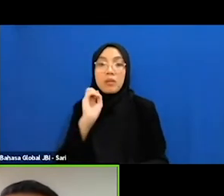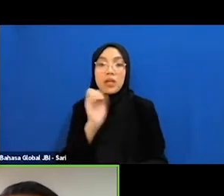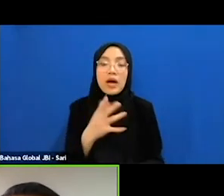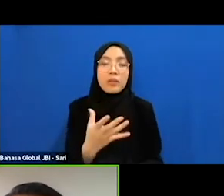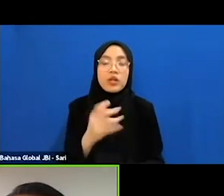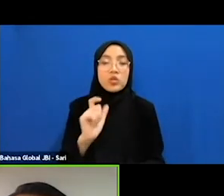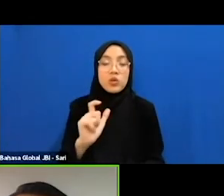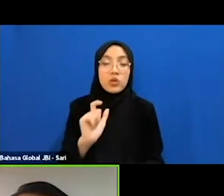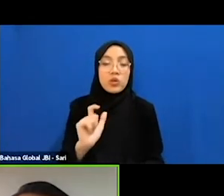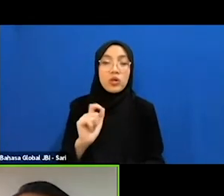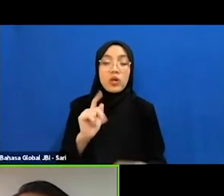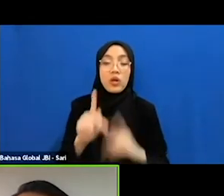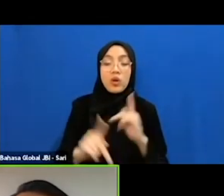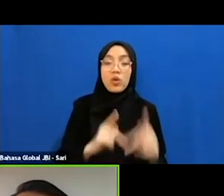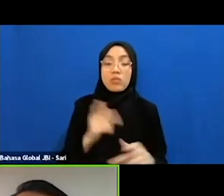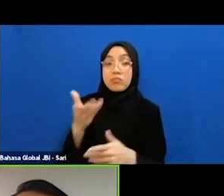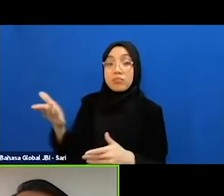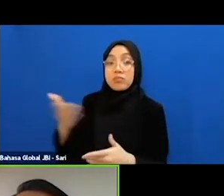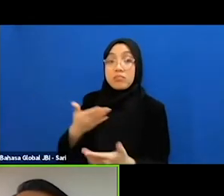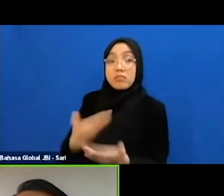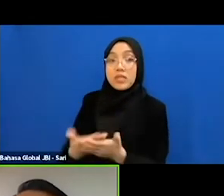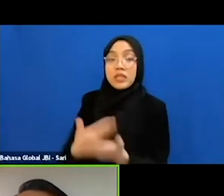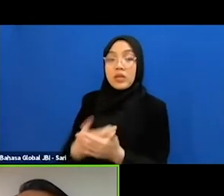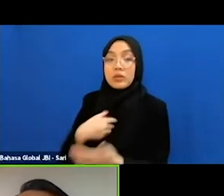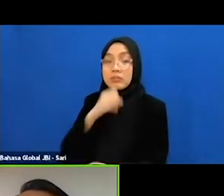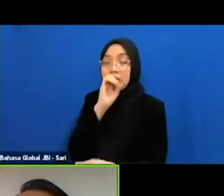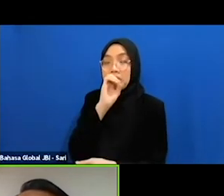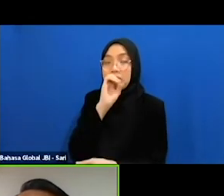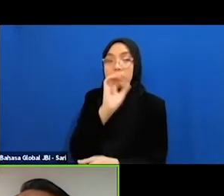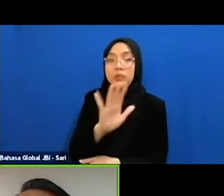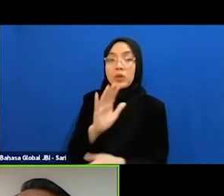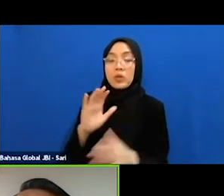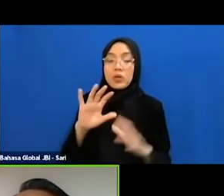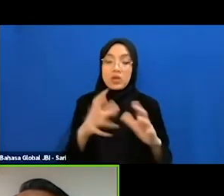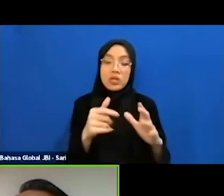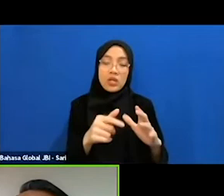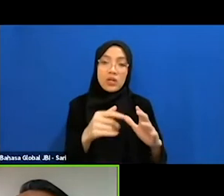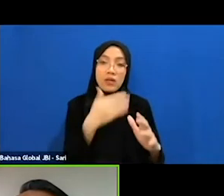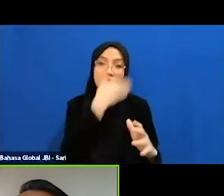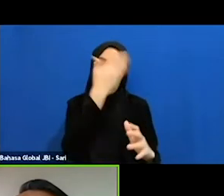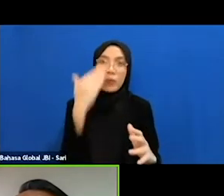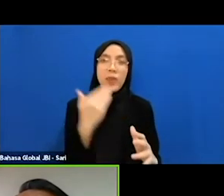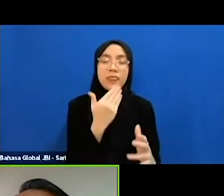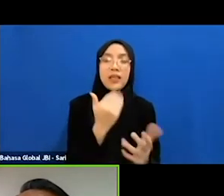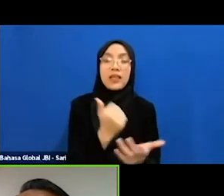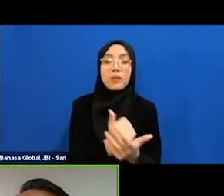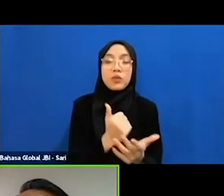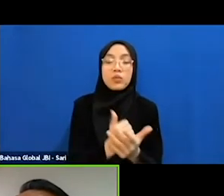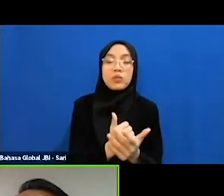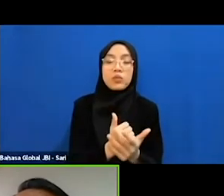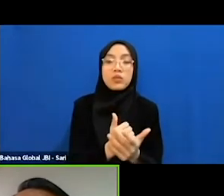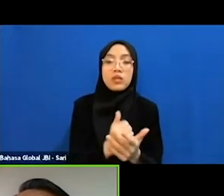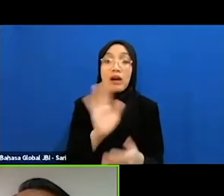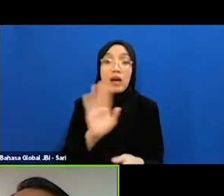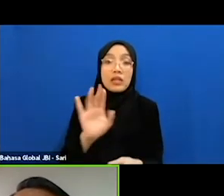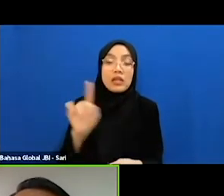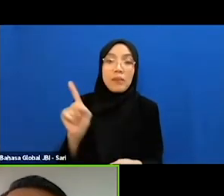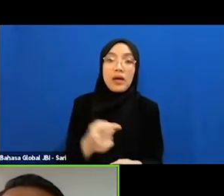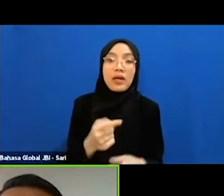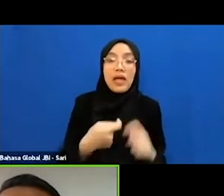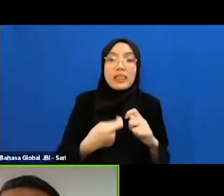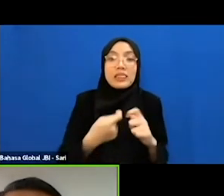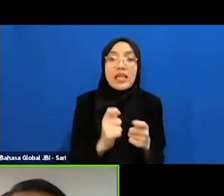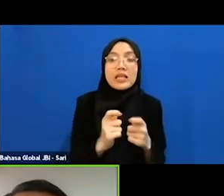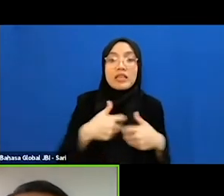kalau di Anda diminta untuk mengatakan bahwa ini kosmetik yang hal tidak menggunakan tes